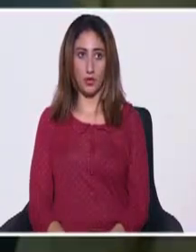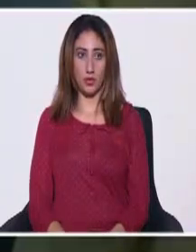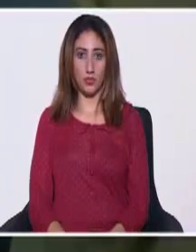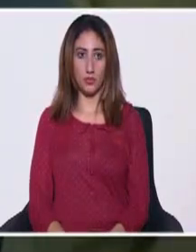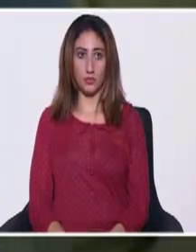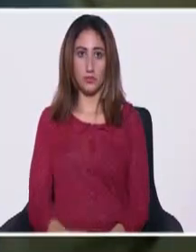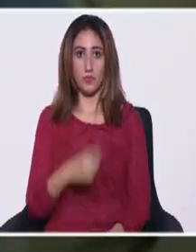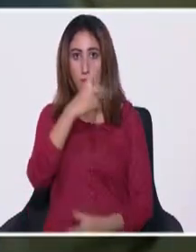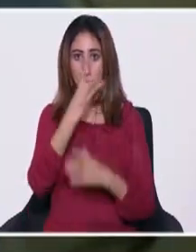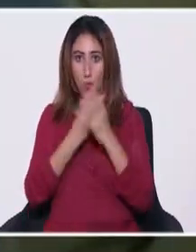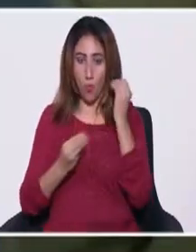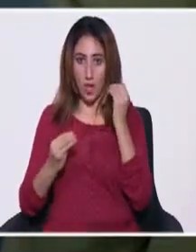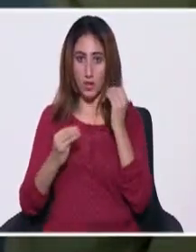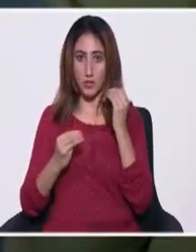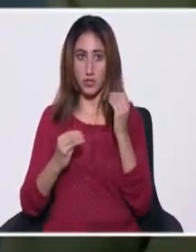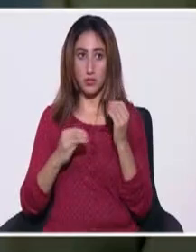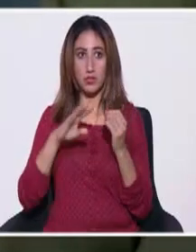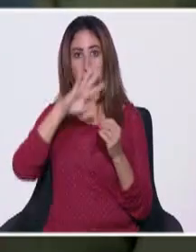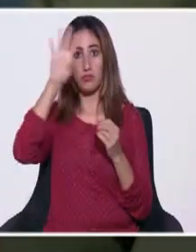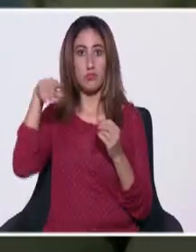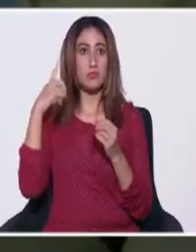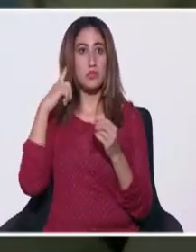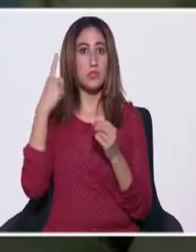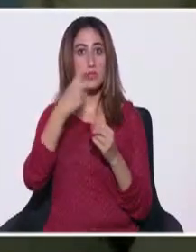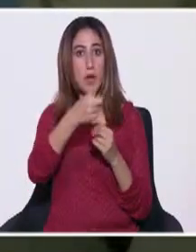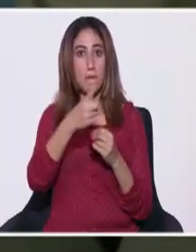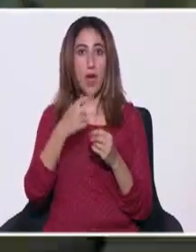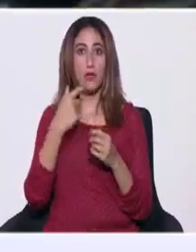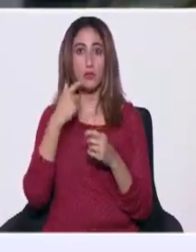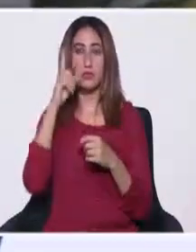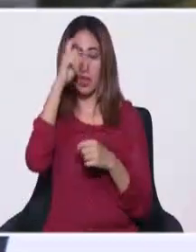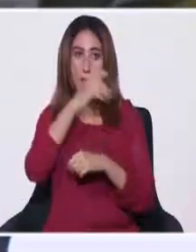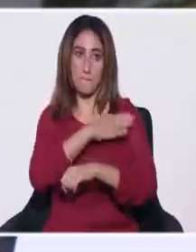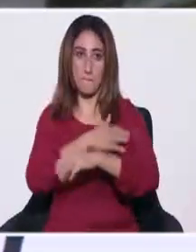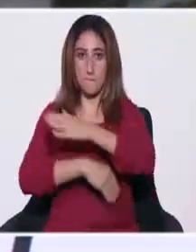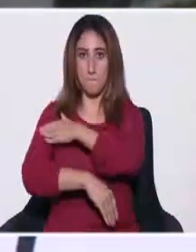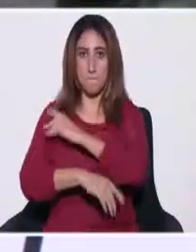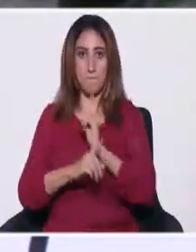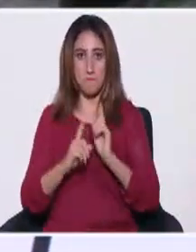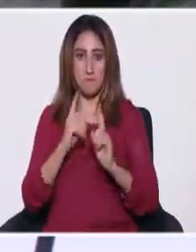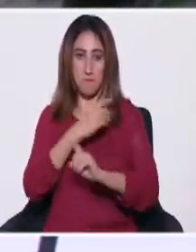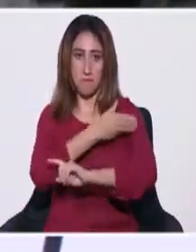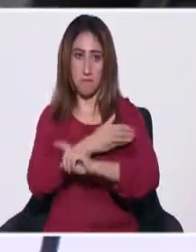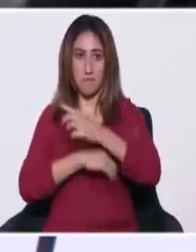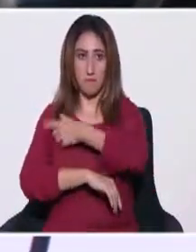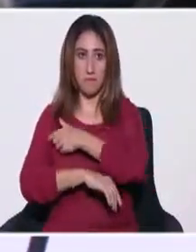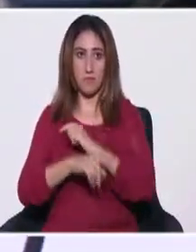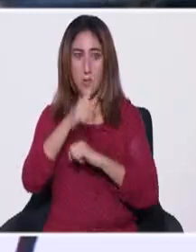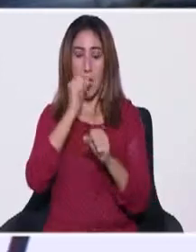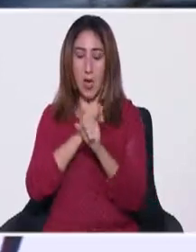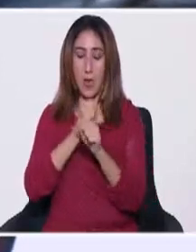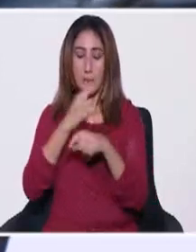منذ مولده عانى من ضمور الذراعين، وعانى أيضاً من متاعب كثر خلال مسيرة